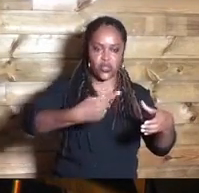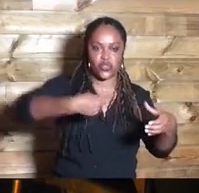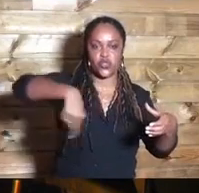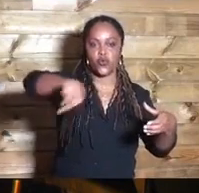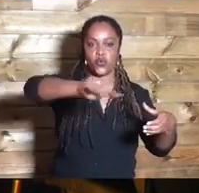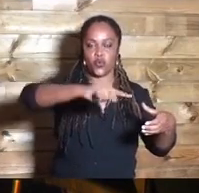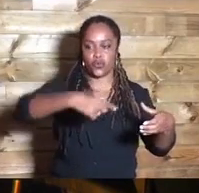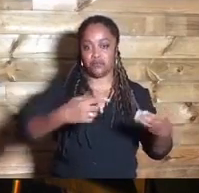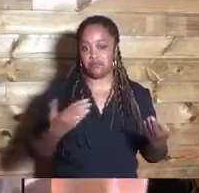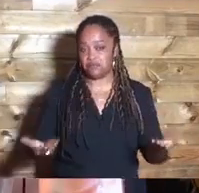Alors,